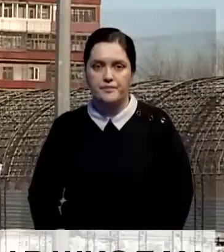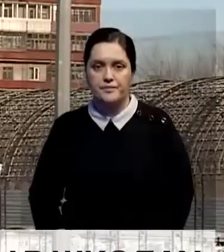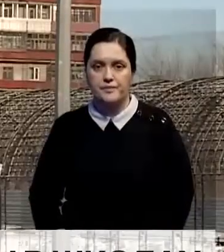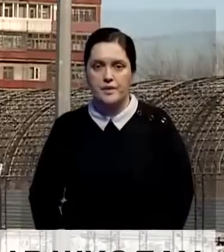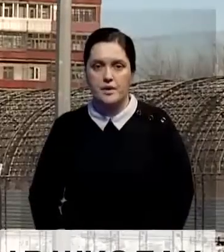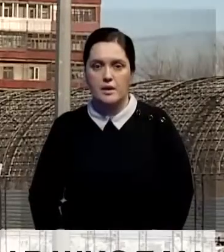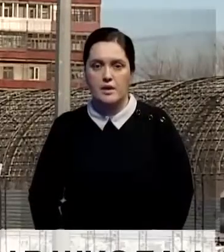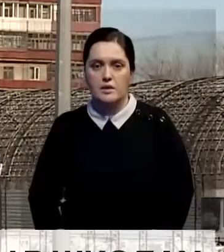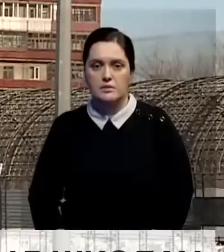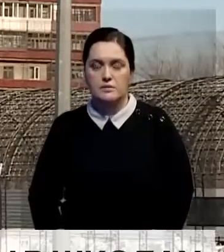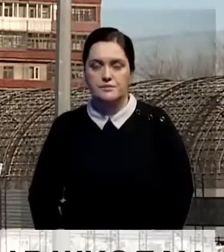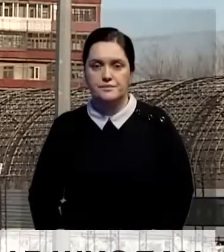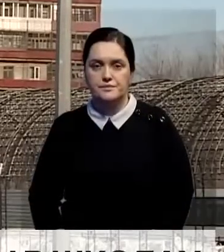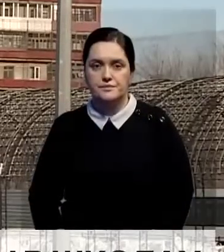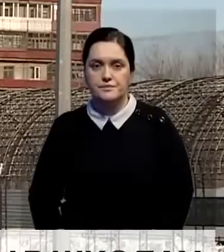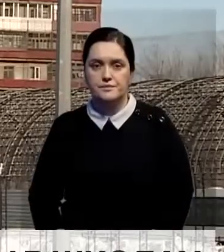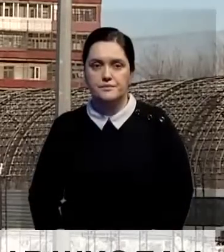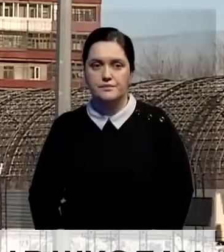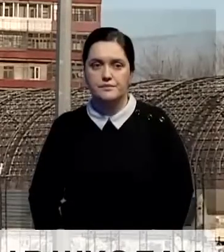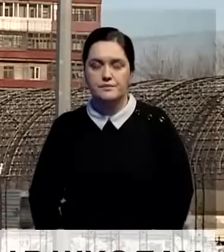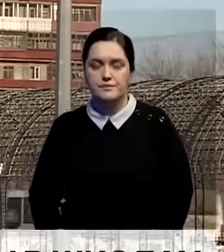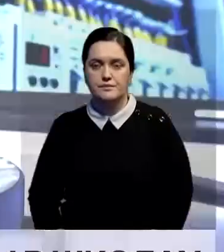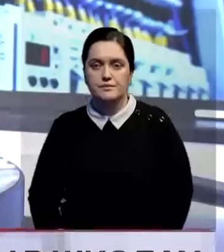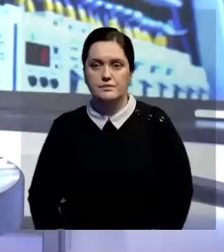Карагандинская область, Хабар 24.